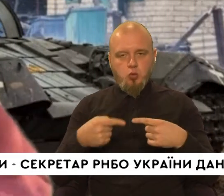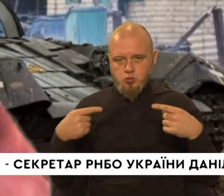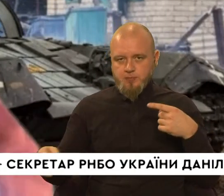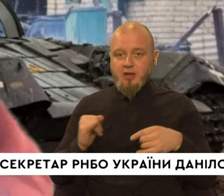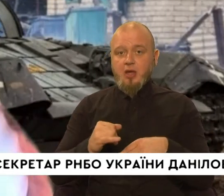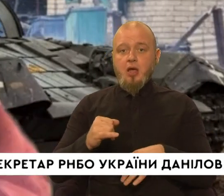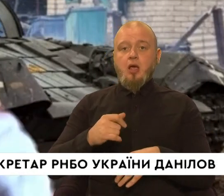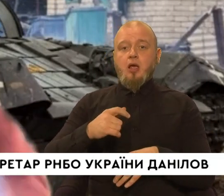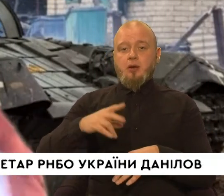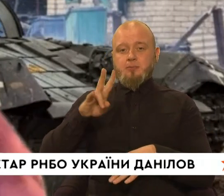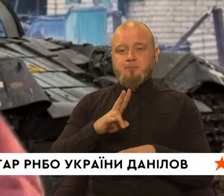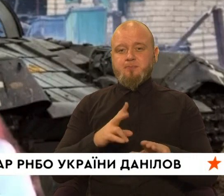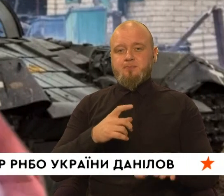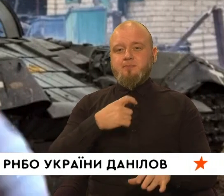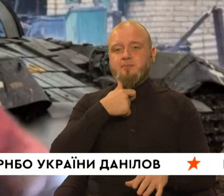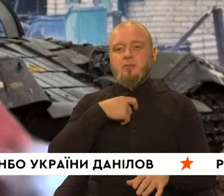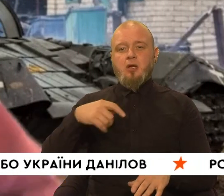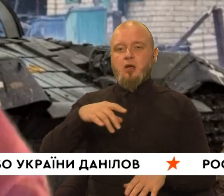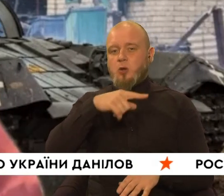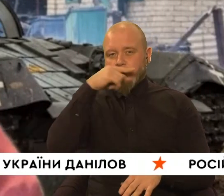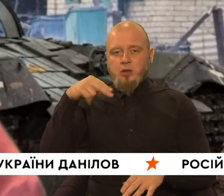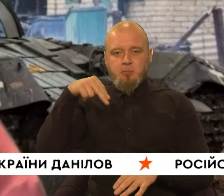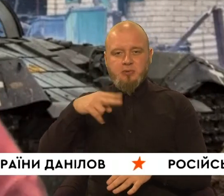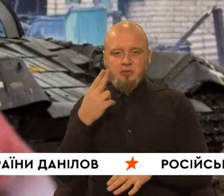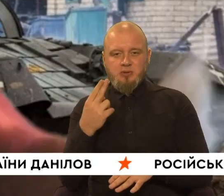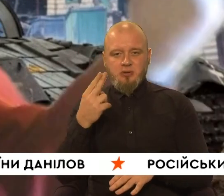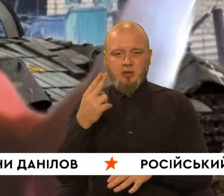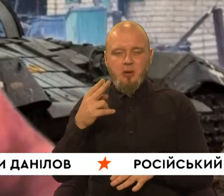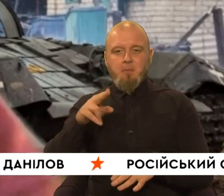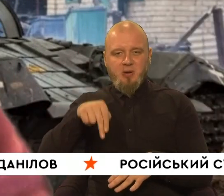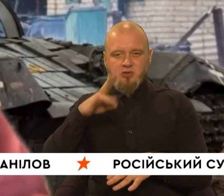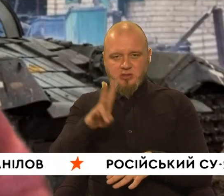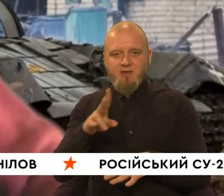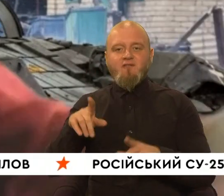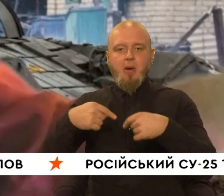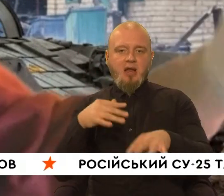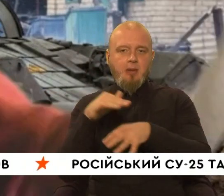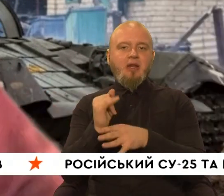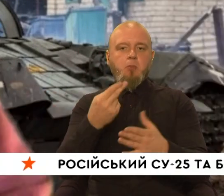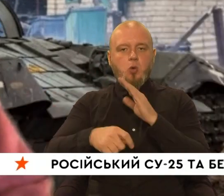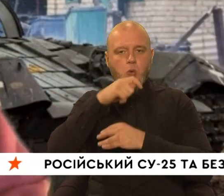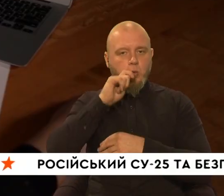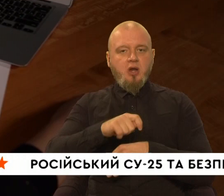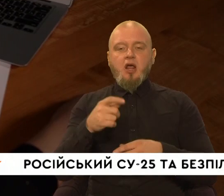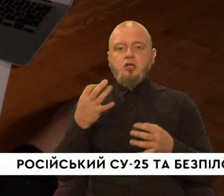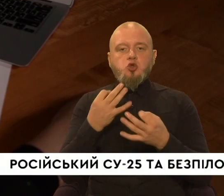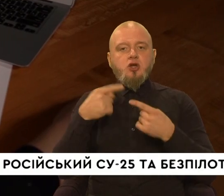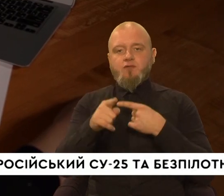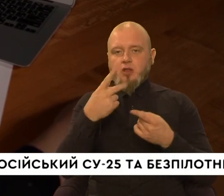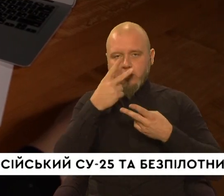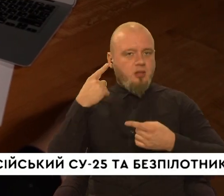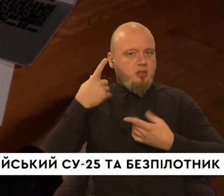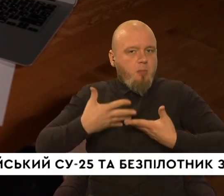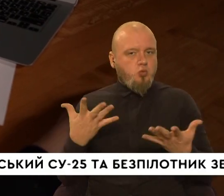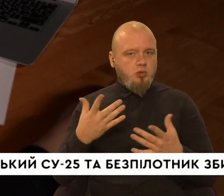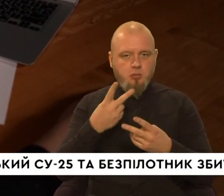І патріарх Російської православної церкви вимагає нападів і поразки України. Нічого іншого ви не почуєте публічно. Коли